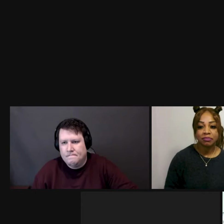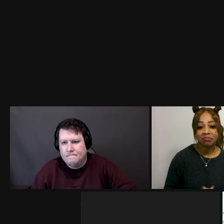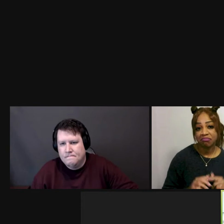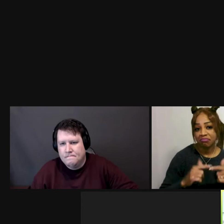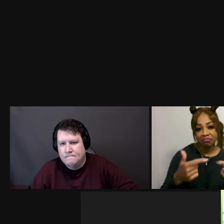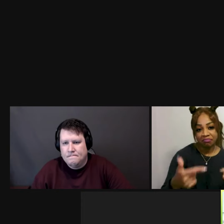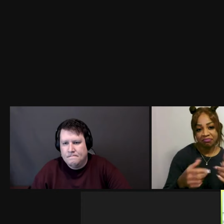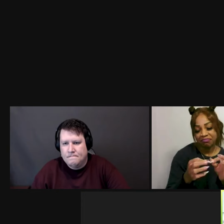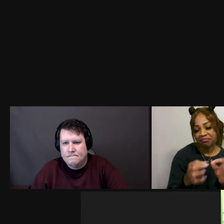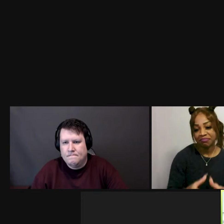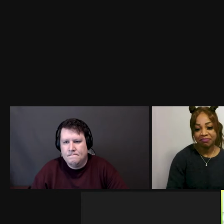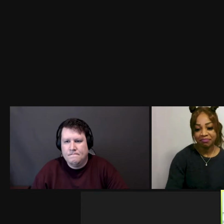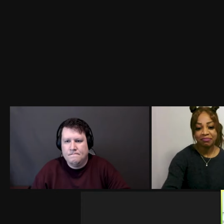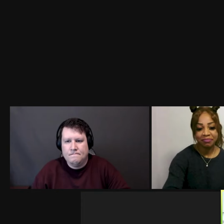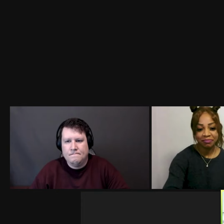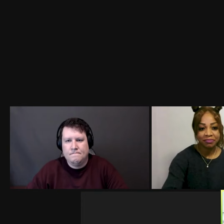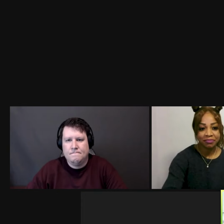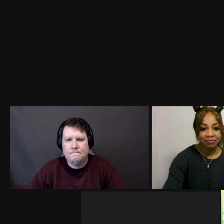OK. Perfect.